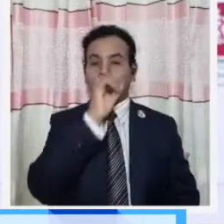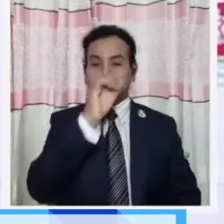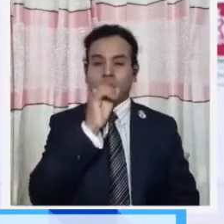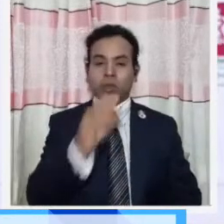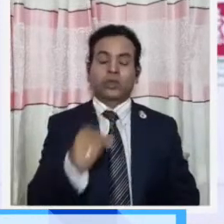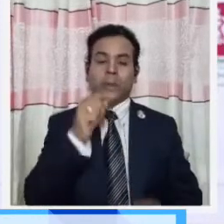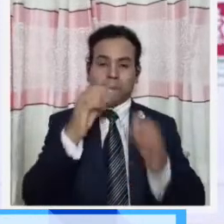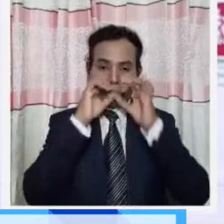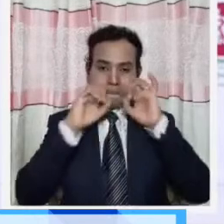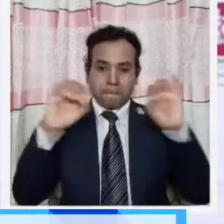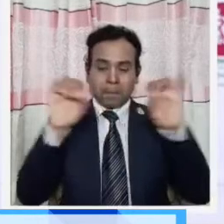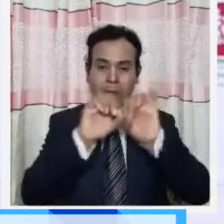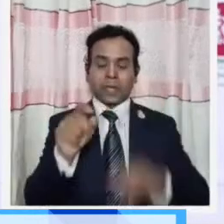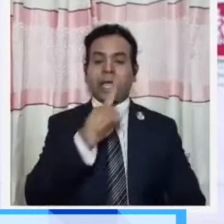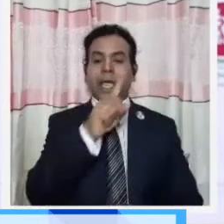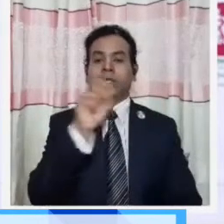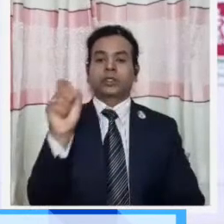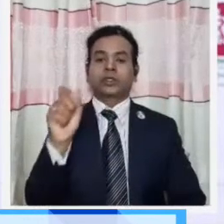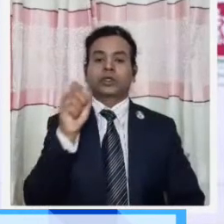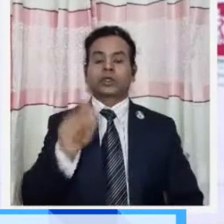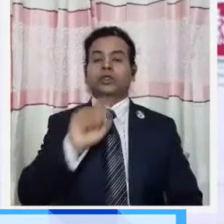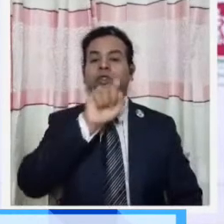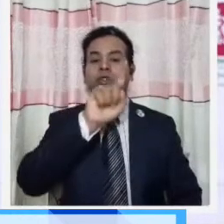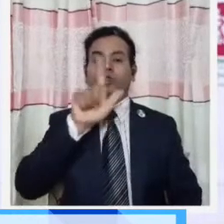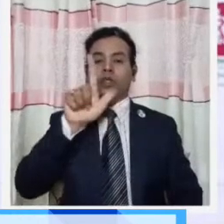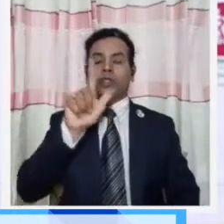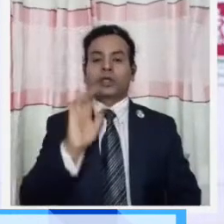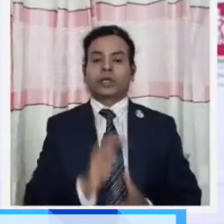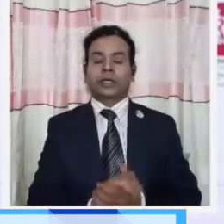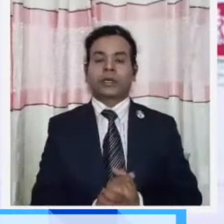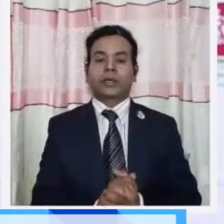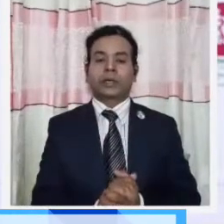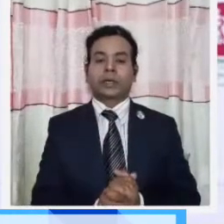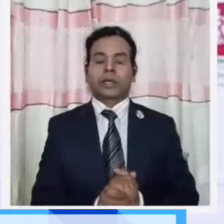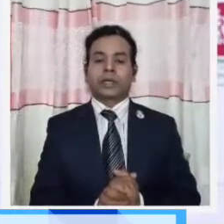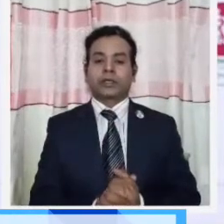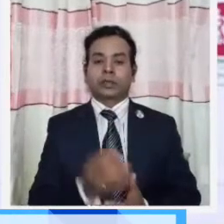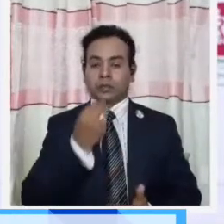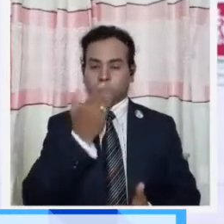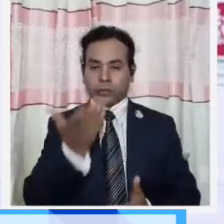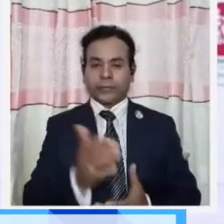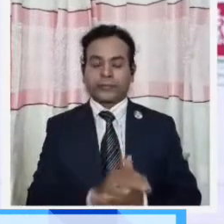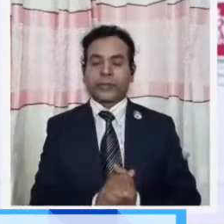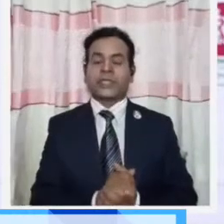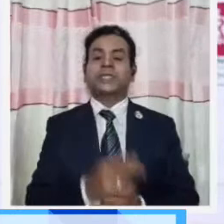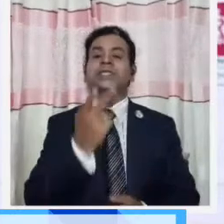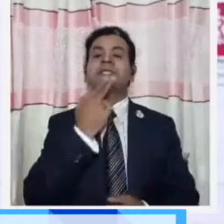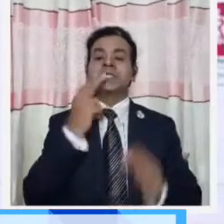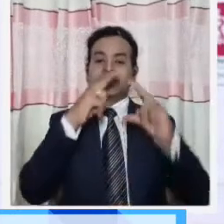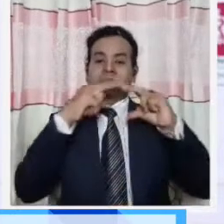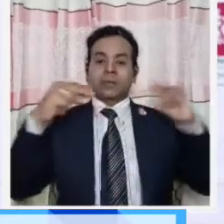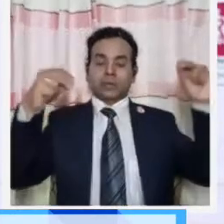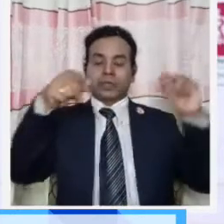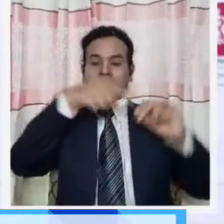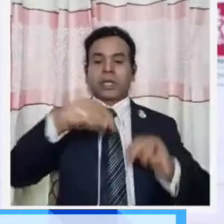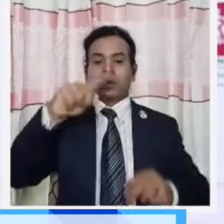১১,২৭৯টি এবং সারা দেশে হাইফ্লো ন্যাজাল ক্যানুলা ১৬০টি, সারা দেশে অক্সিজেন কনসেন্ট্রেটর